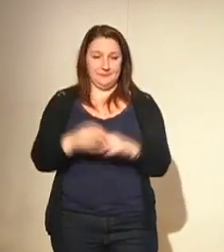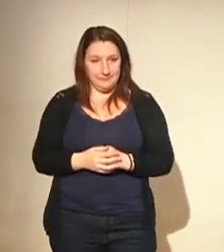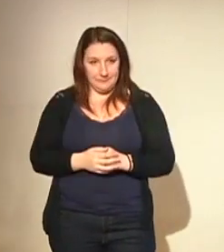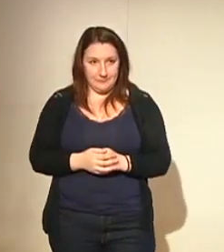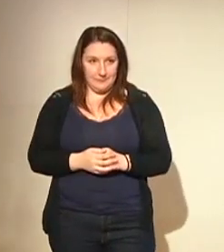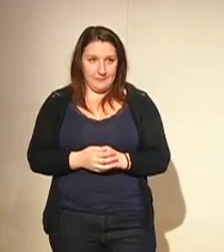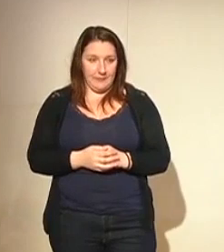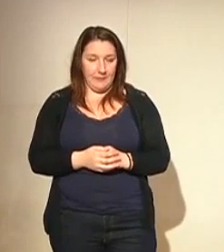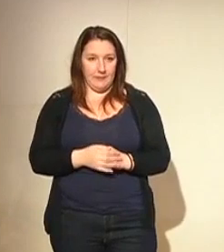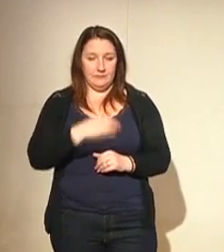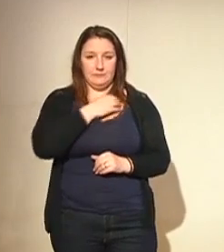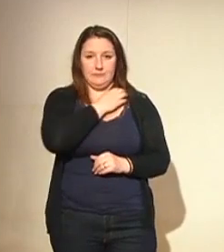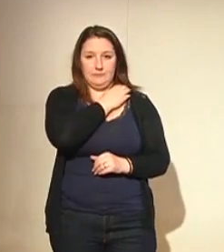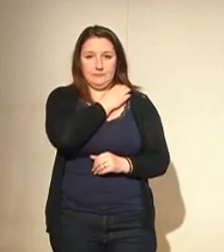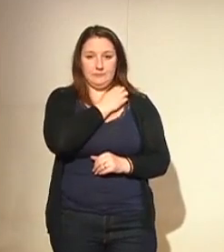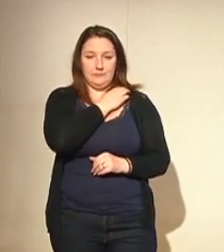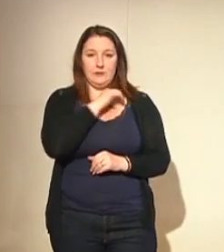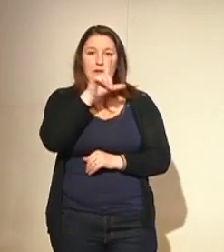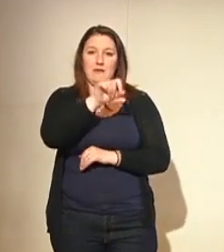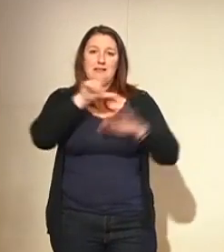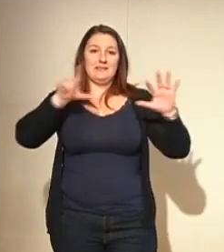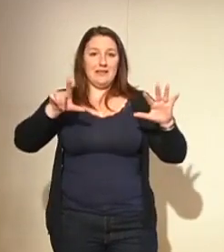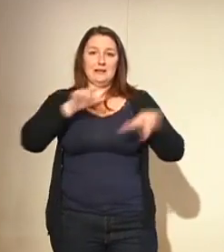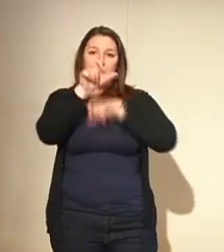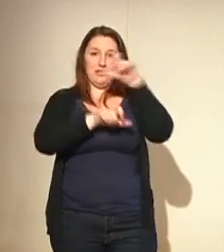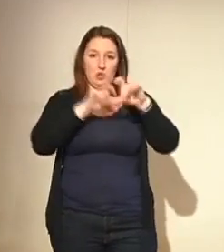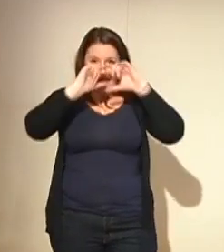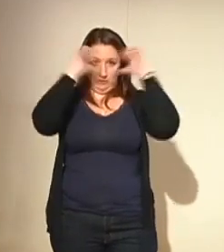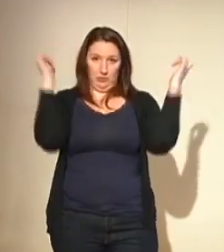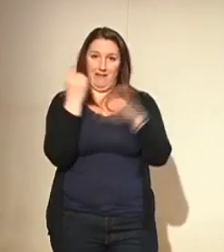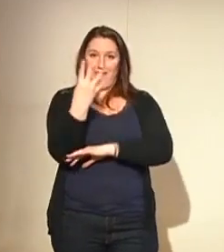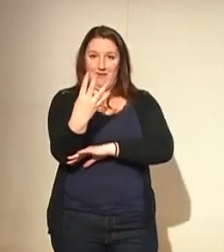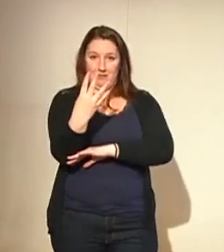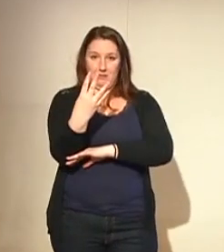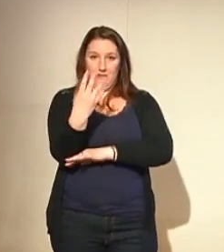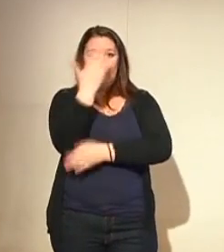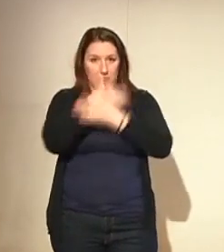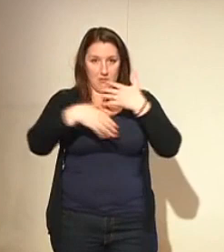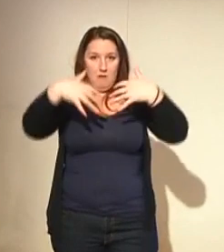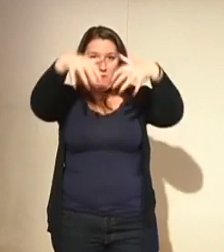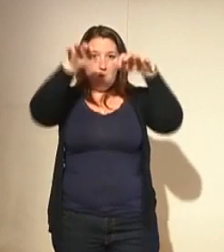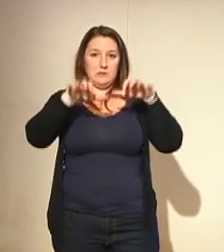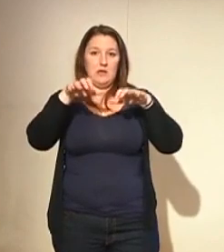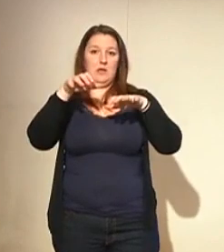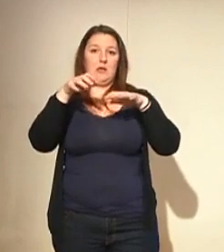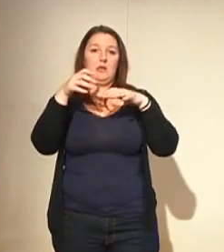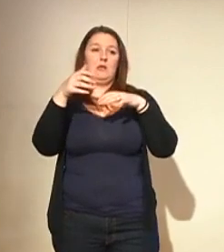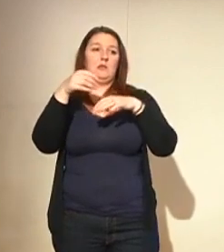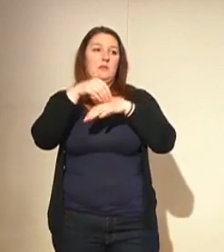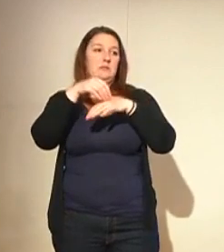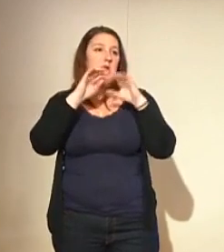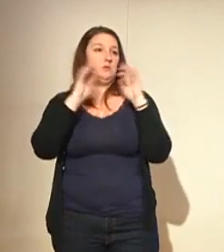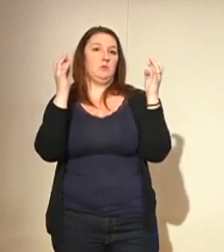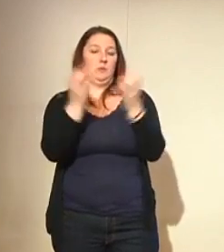mine la 27 sur laquelle nous devons désigner quatre titulaires du Conseil d'administrationés d'accord